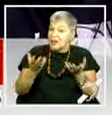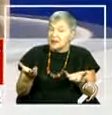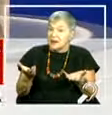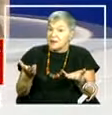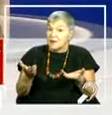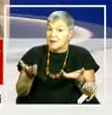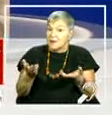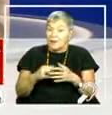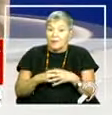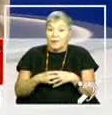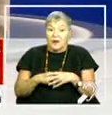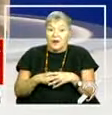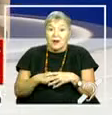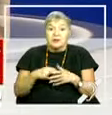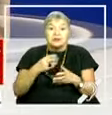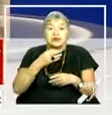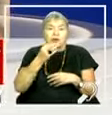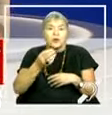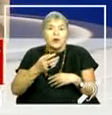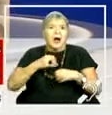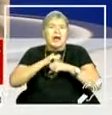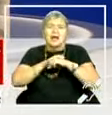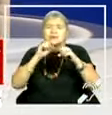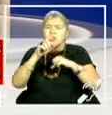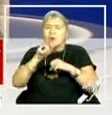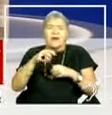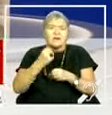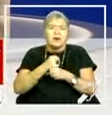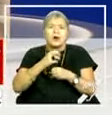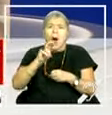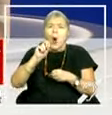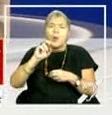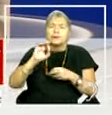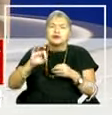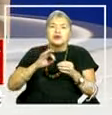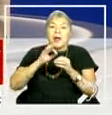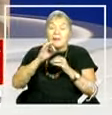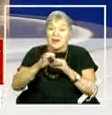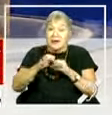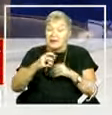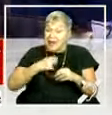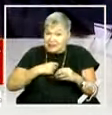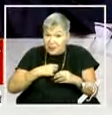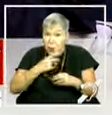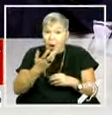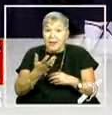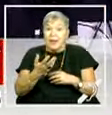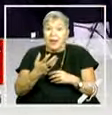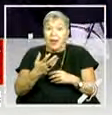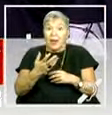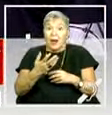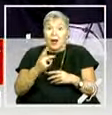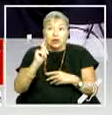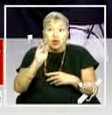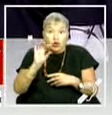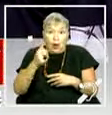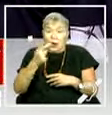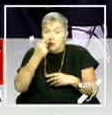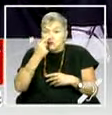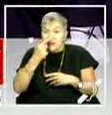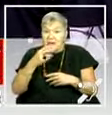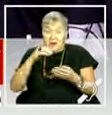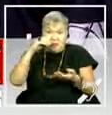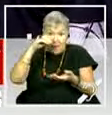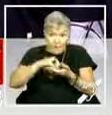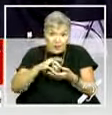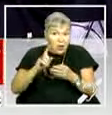că la 800 de metri s-a întâmplat totul și că nu pe teritoriul României. Absolut, dar uite, există posibilitatea ca o dronă să cadă... ceva mai departe.